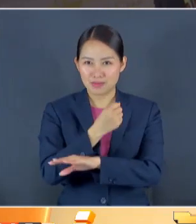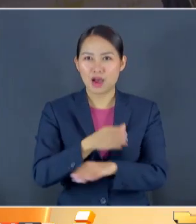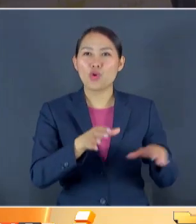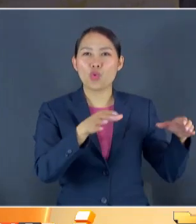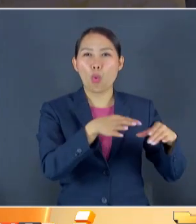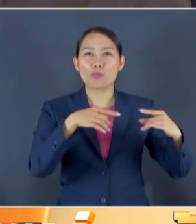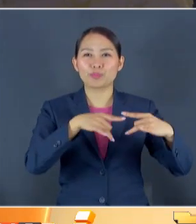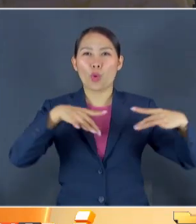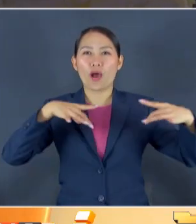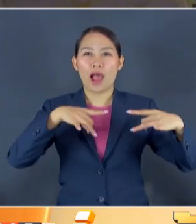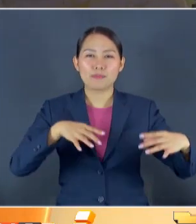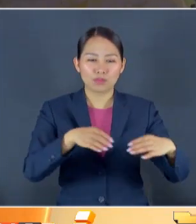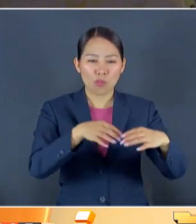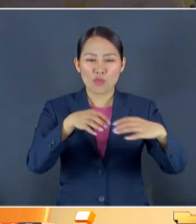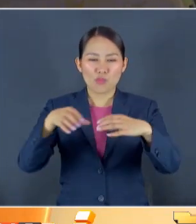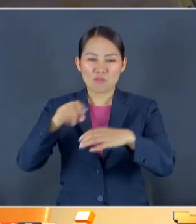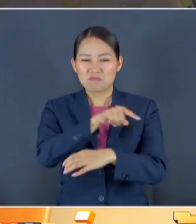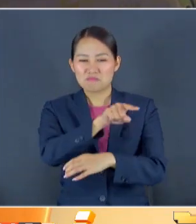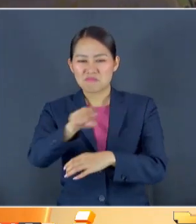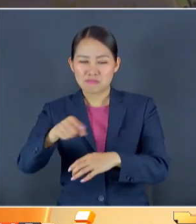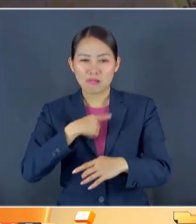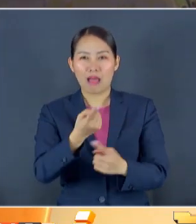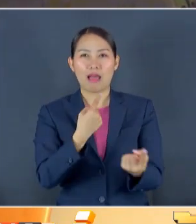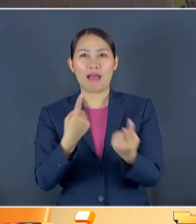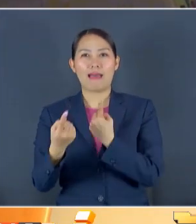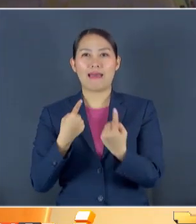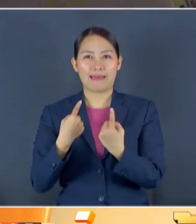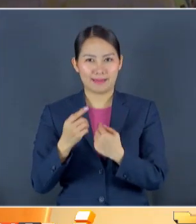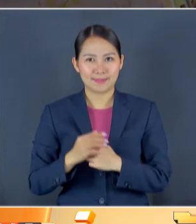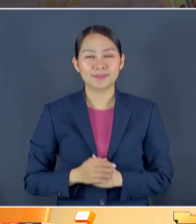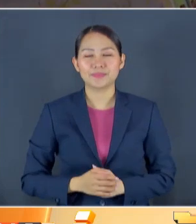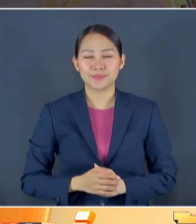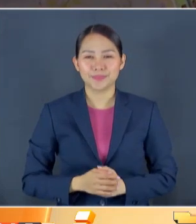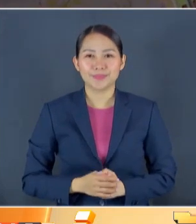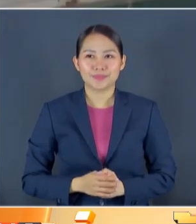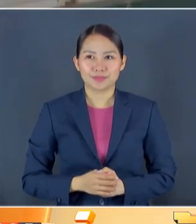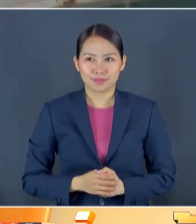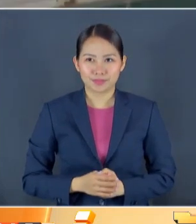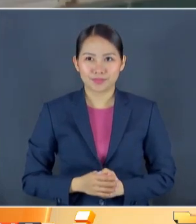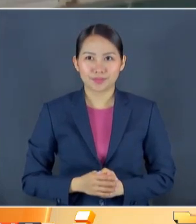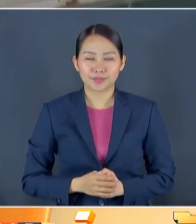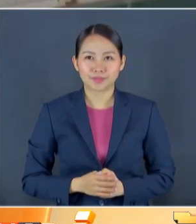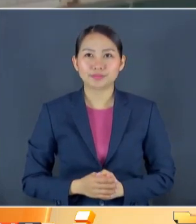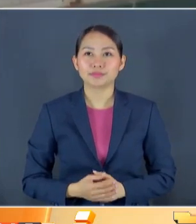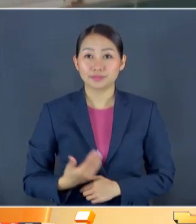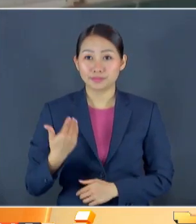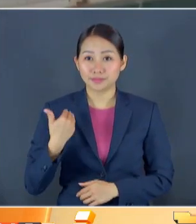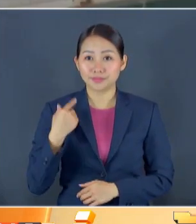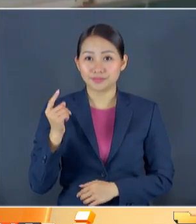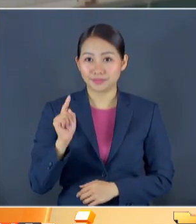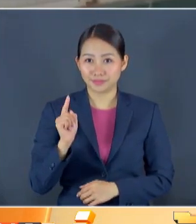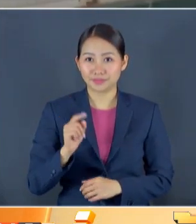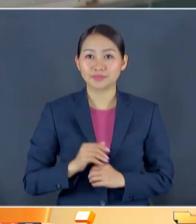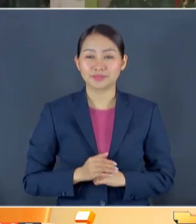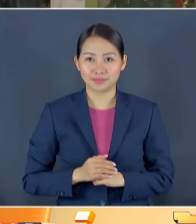ให้ฟังเรื่องเฮียเกียรติเฮียเกียรติเนี่ยเป็นอดีตเลขาคุณเฉลิมชัยสมัยเป็นรัฐมนตรีส่วนอีกเฮียนึงคือเฮียเก้าค่ะซึ่งทุกวันนี้ยังไม่